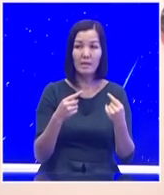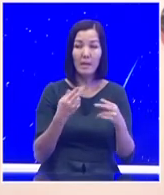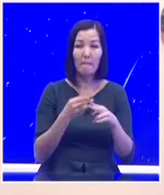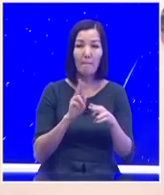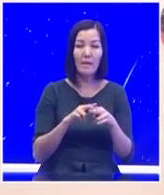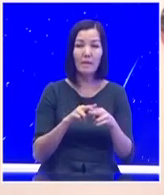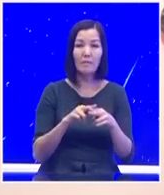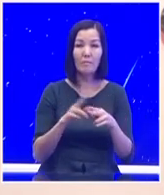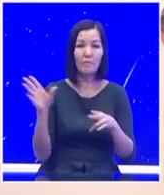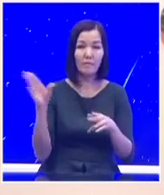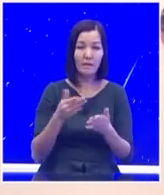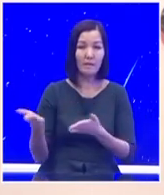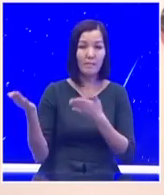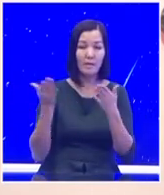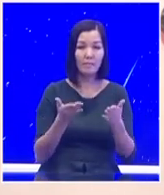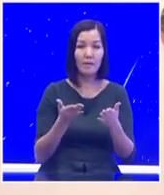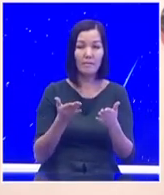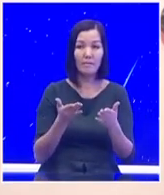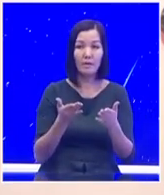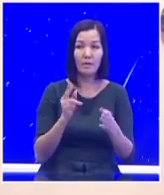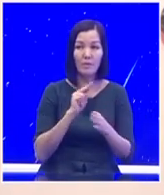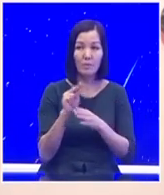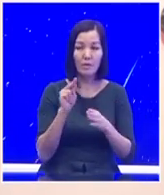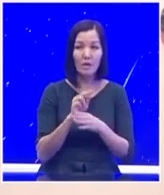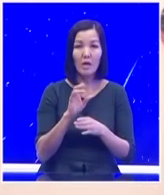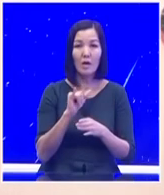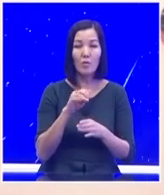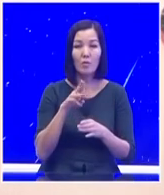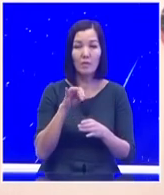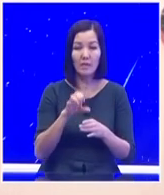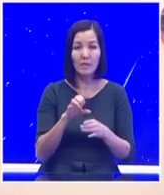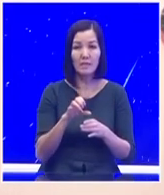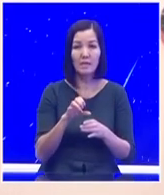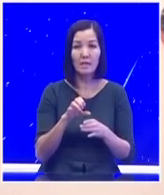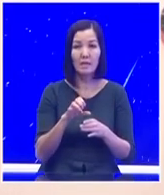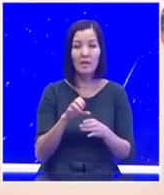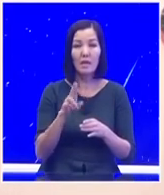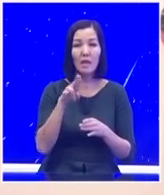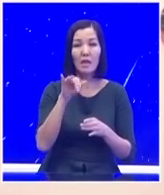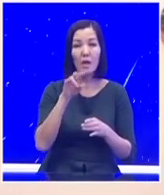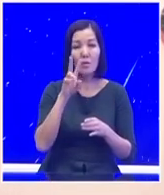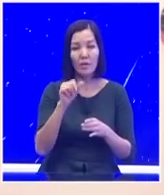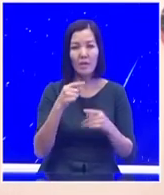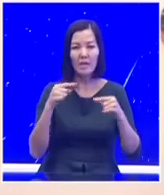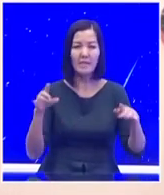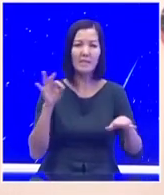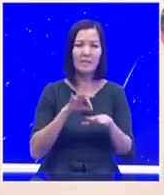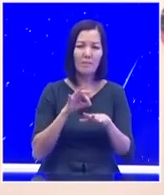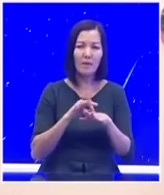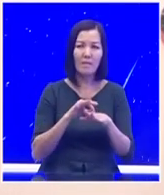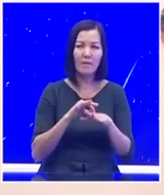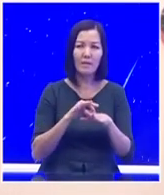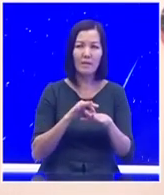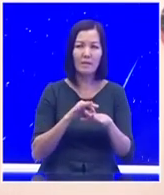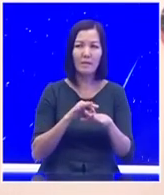мы приняли всех людей. То есть здесь и аутисты, и с диагнозом Дауна, и даже есть